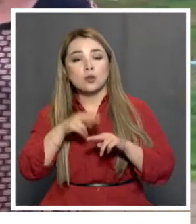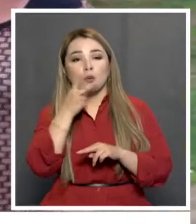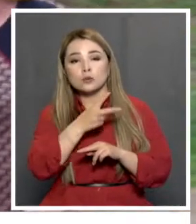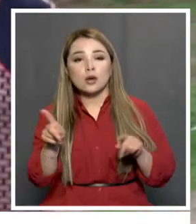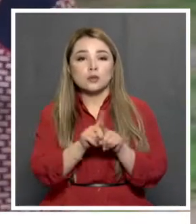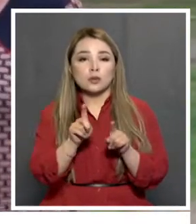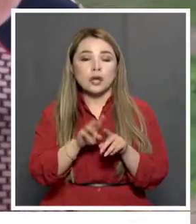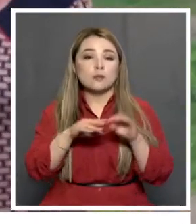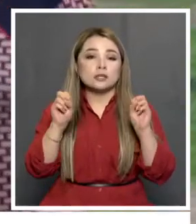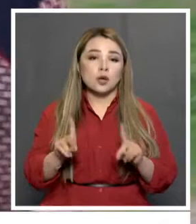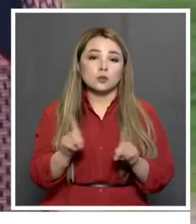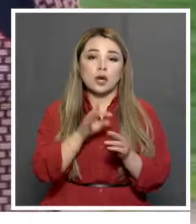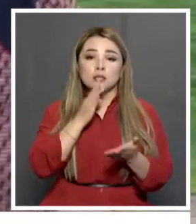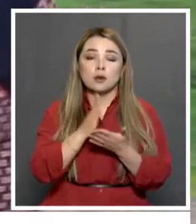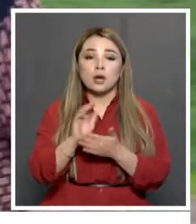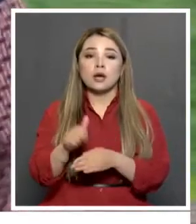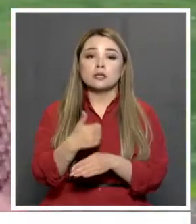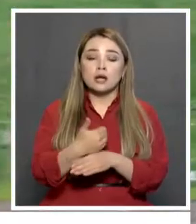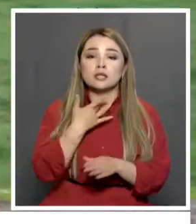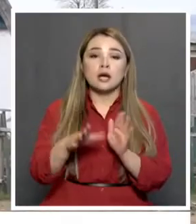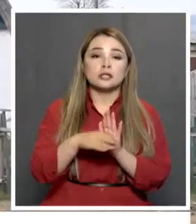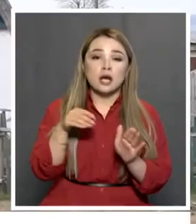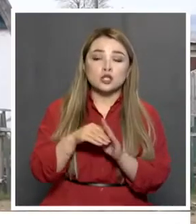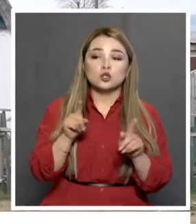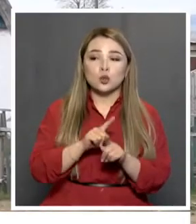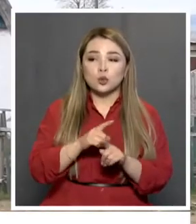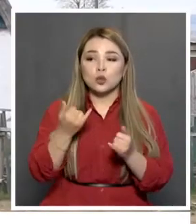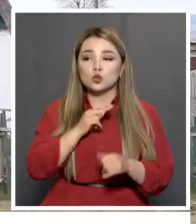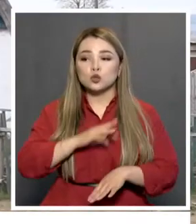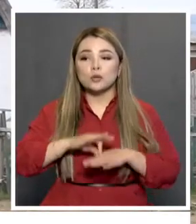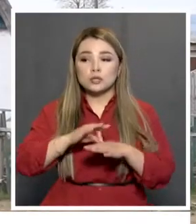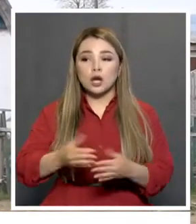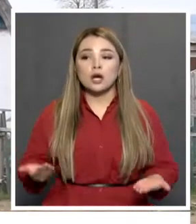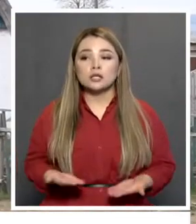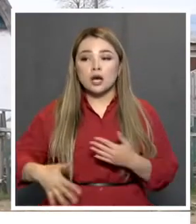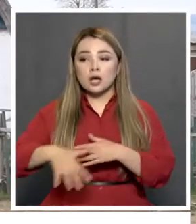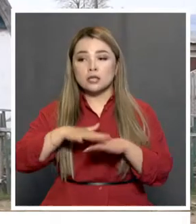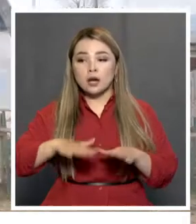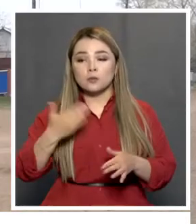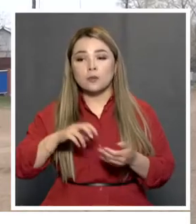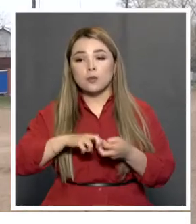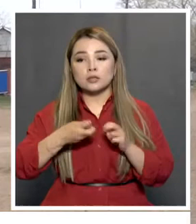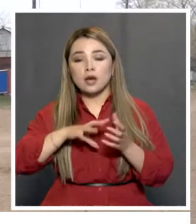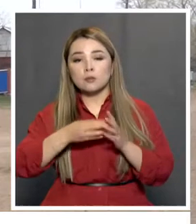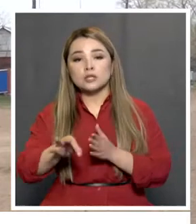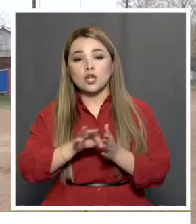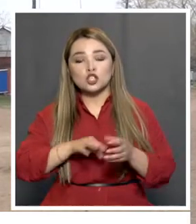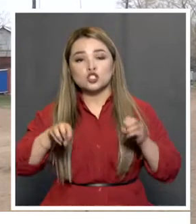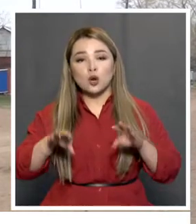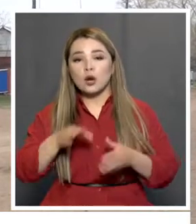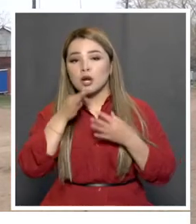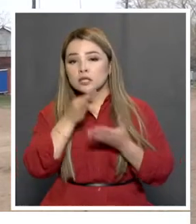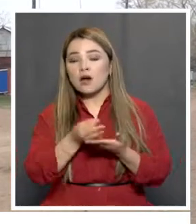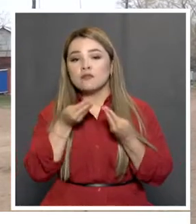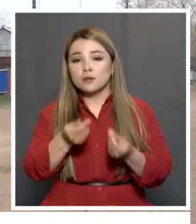мамандардың келуіне сеп болмақ. Әкімдерді сайлау арқылы таңдау жұмыс тиімділігін арттыруға, тұрғындарды алаңдатқан мәселелерді жылдам шешуге әсер етеді.